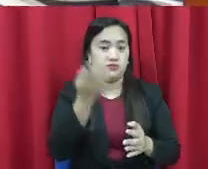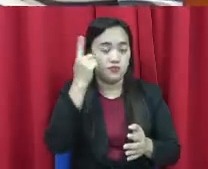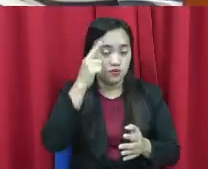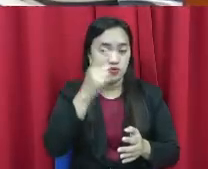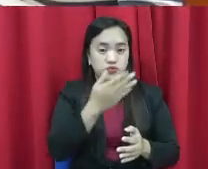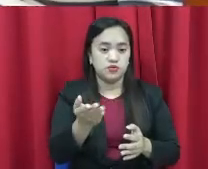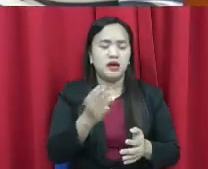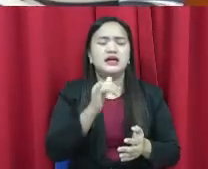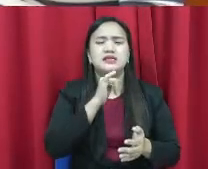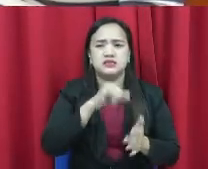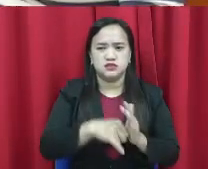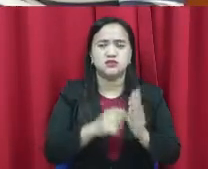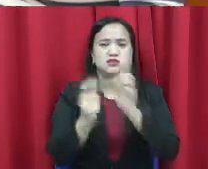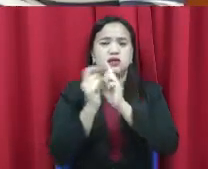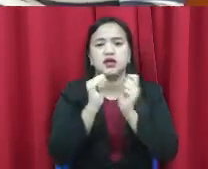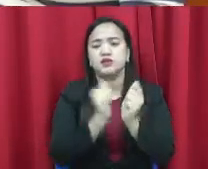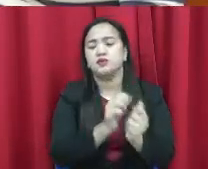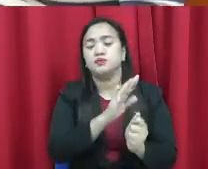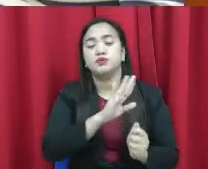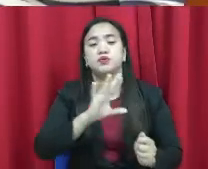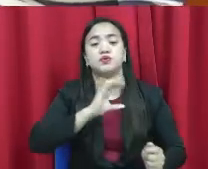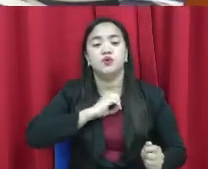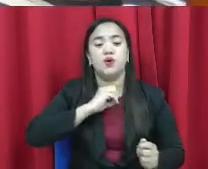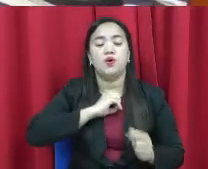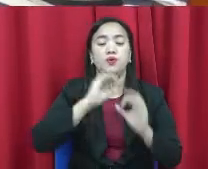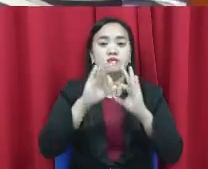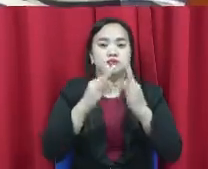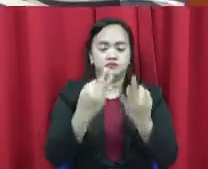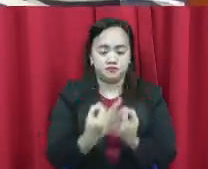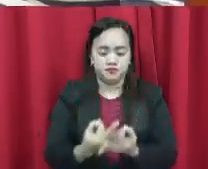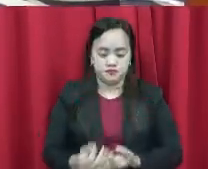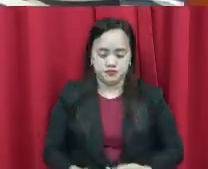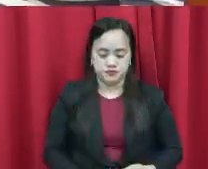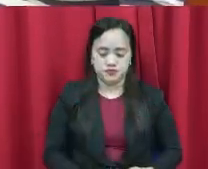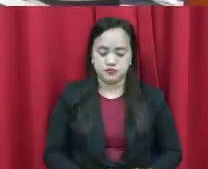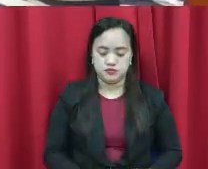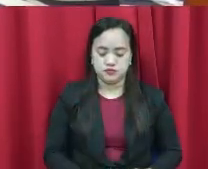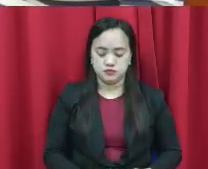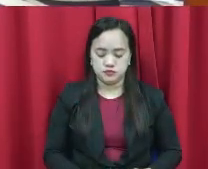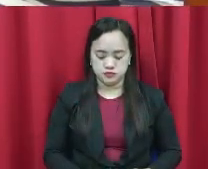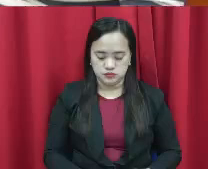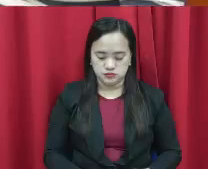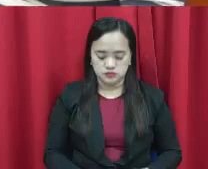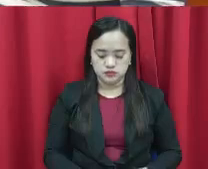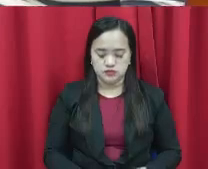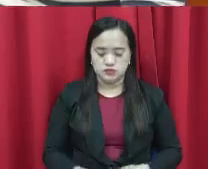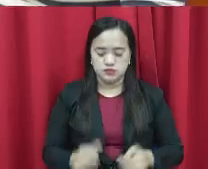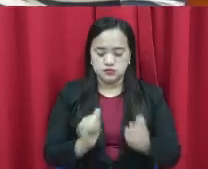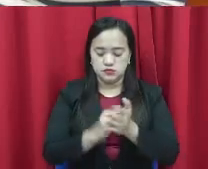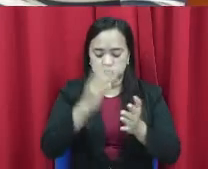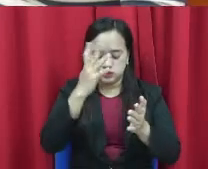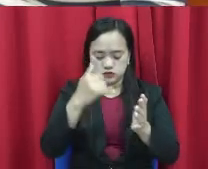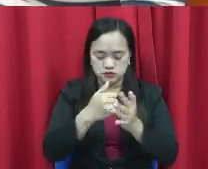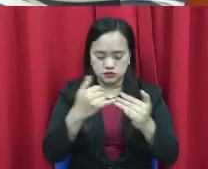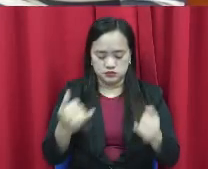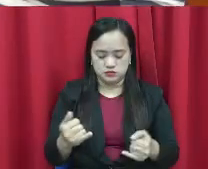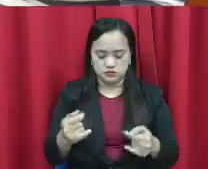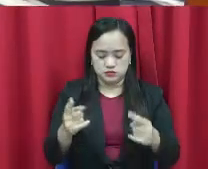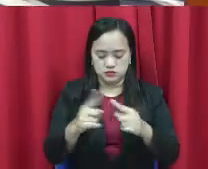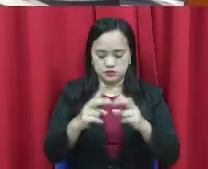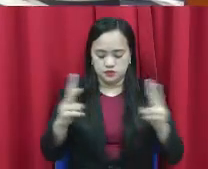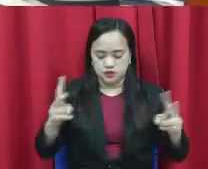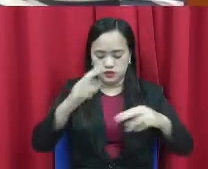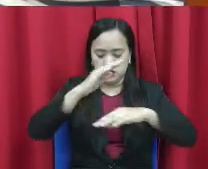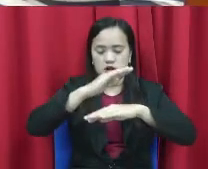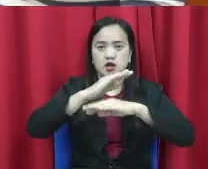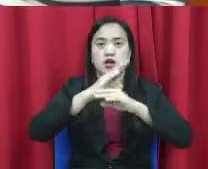asawa mo hindi mo kasama ung anak mo sa ginawa mo m desisyon kaya kaya ka Nahihirapan kaya tayo nahihirapan na ma-establish ung family